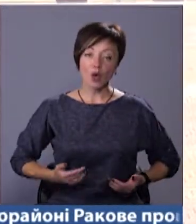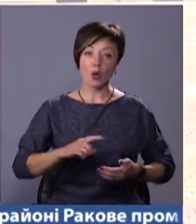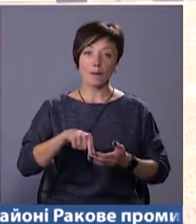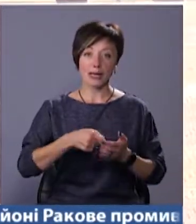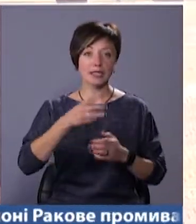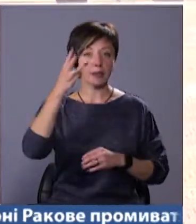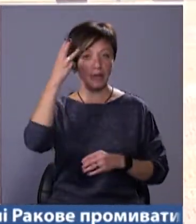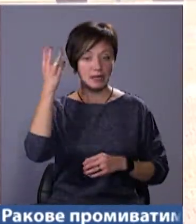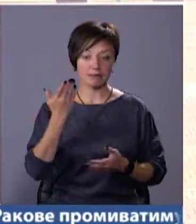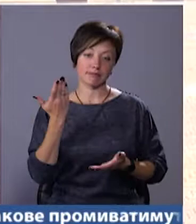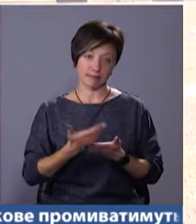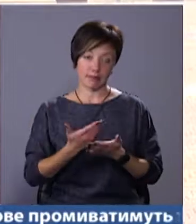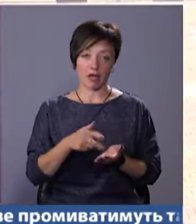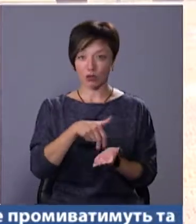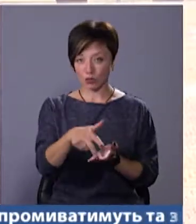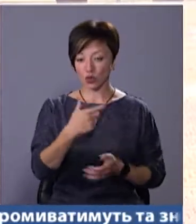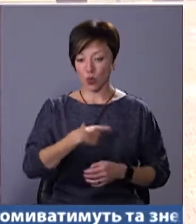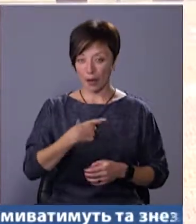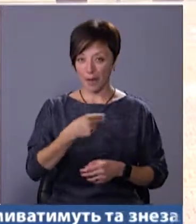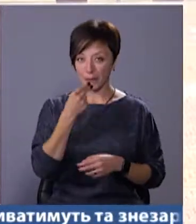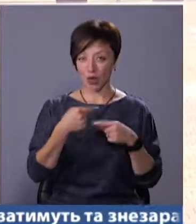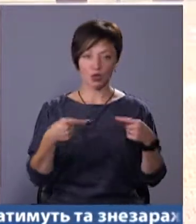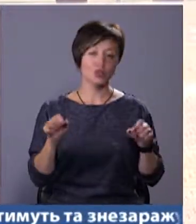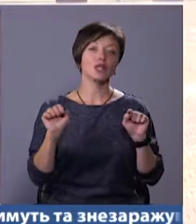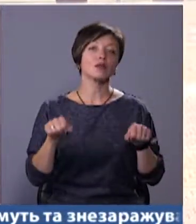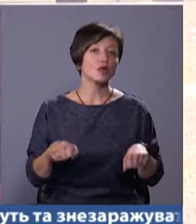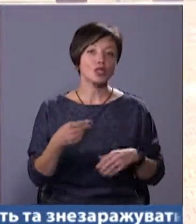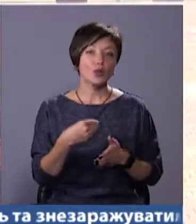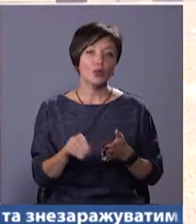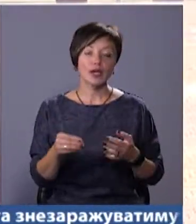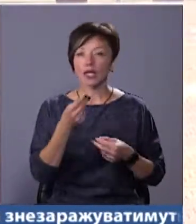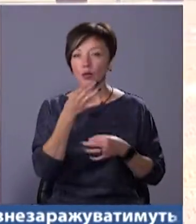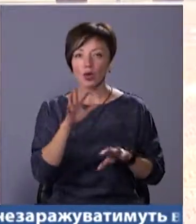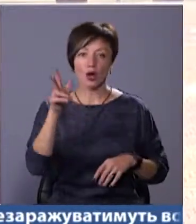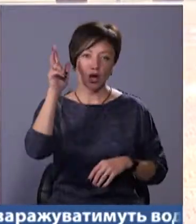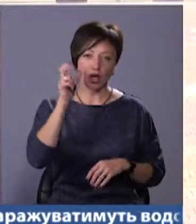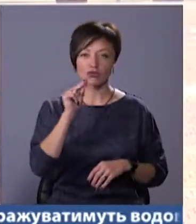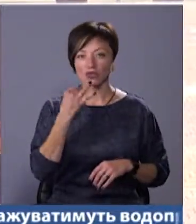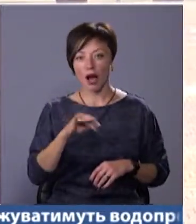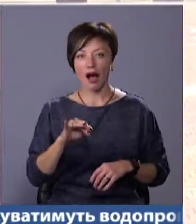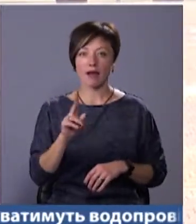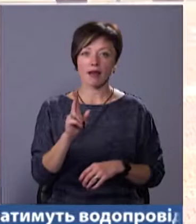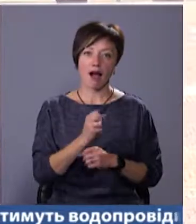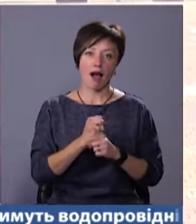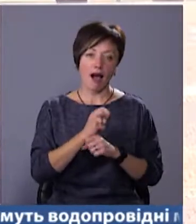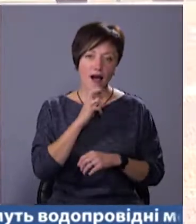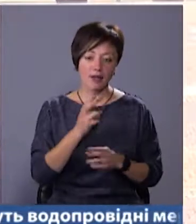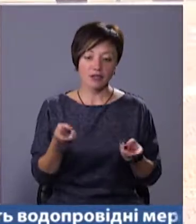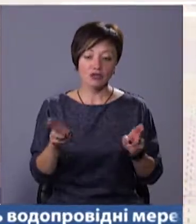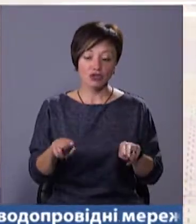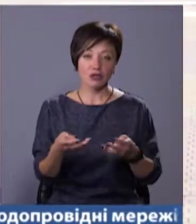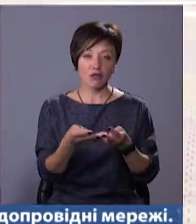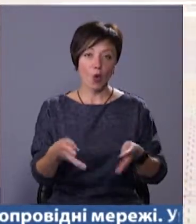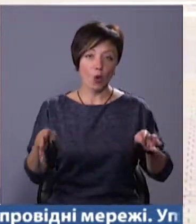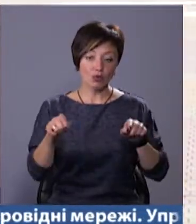Так? Ідучи в магазин купувати собі продукти, він може купити будь-яку гречку або чай, каву і залишити продуктовому кошику, який стоїть в